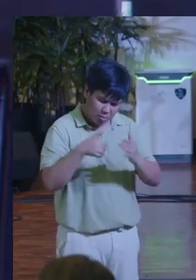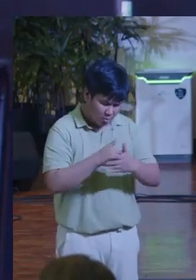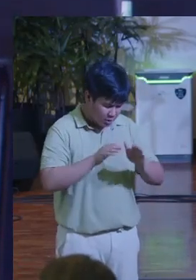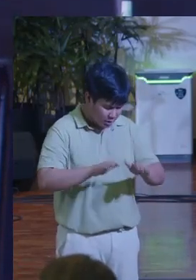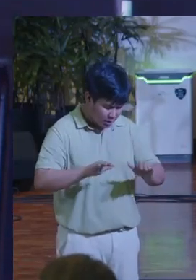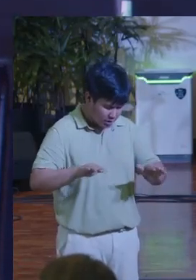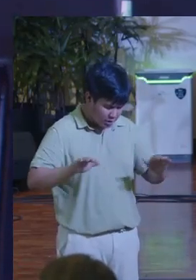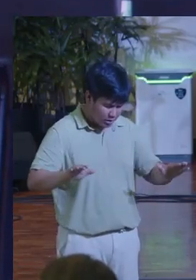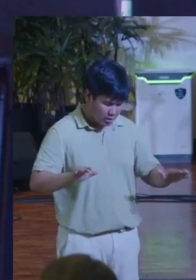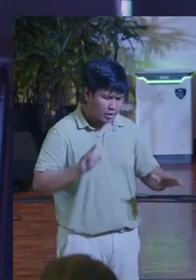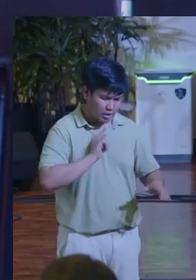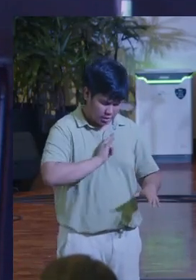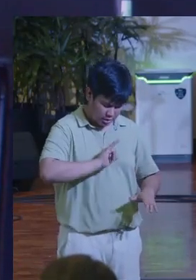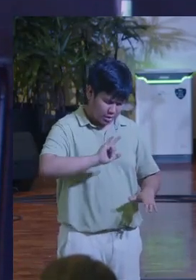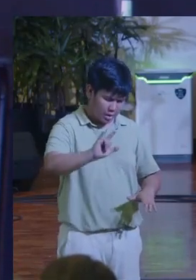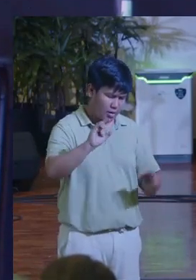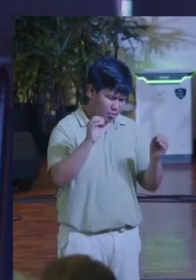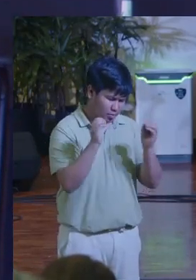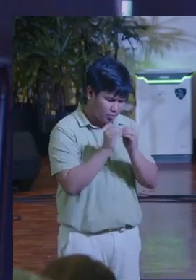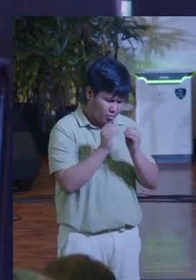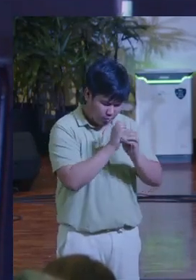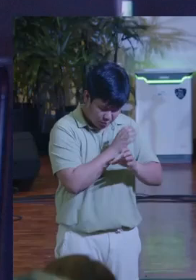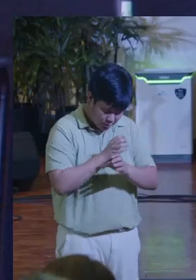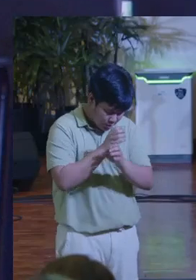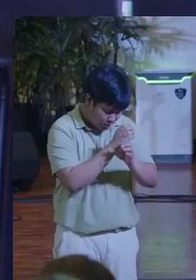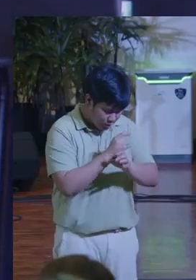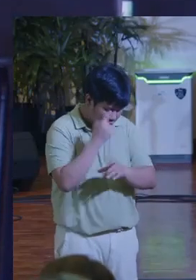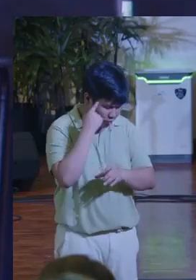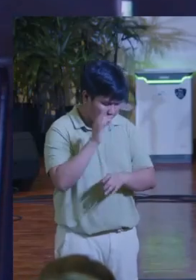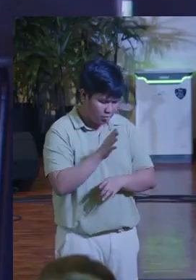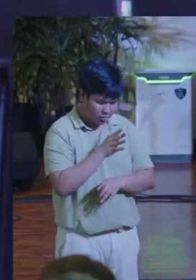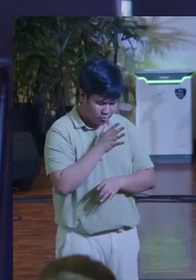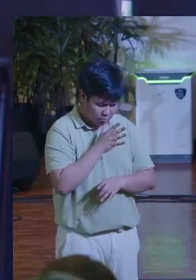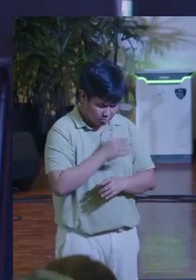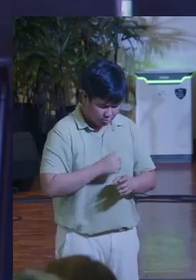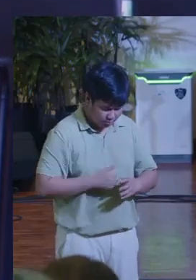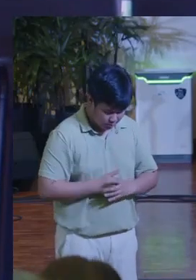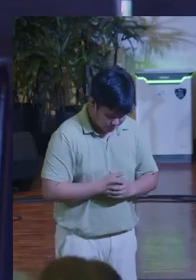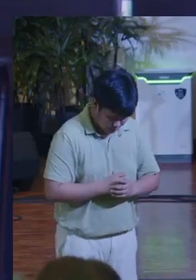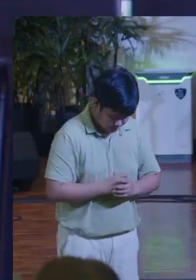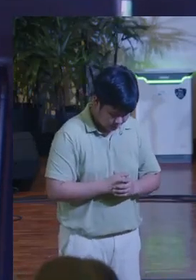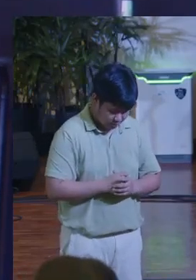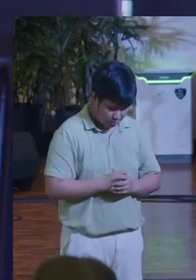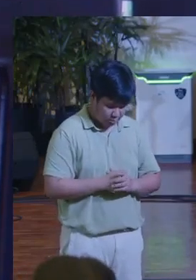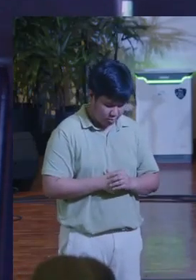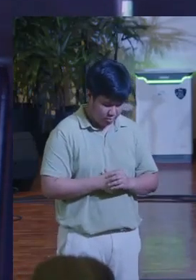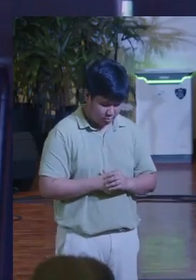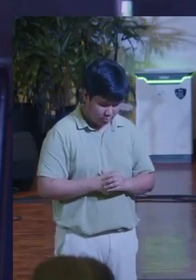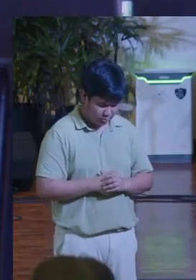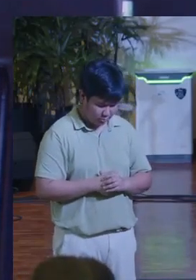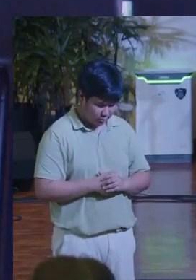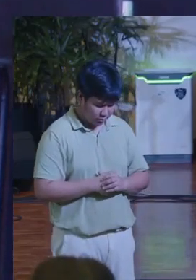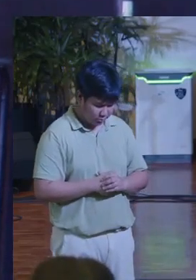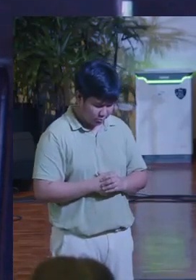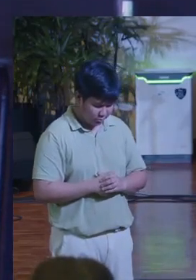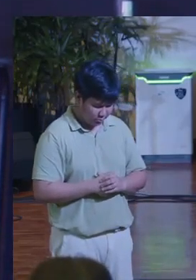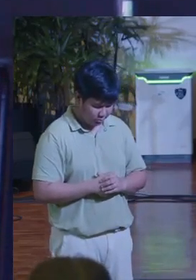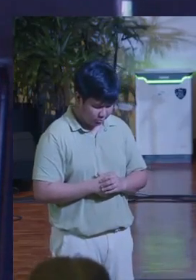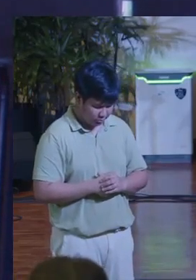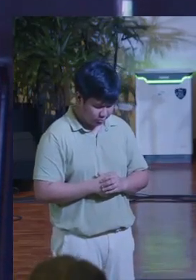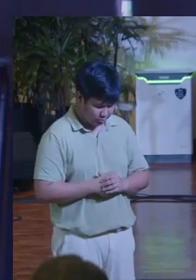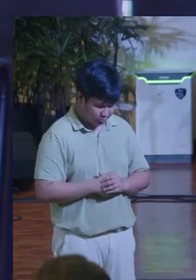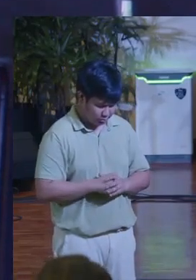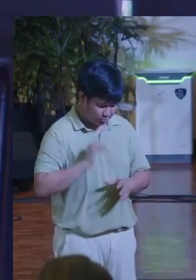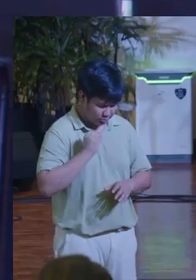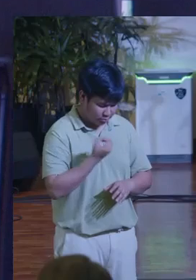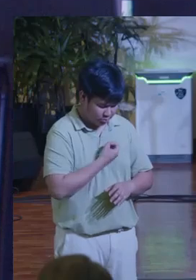gawin niyo silang mas mabuti pang anak sa kanilang mga tumatandang ina.